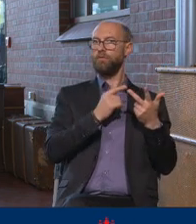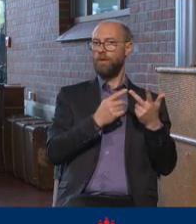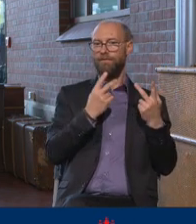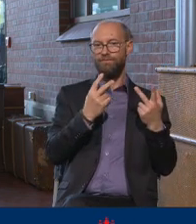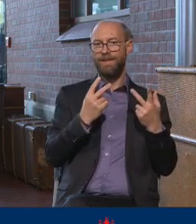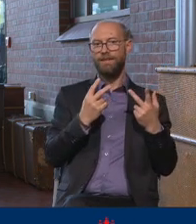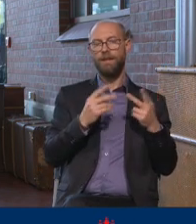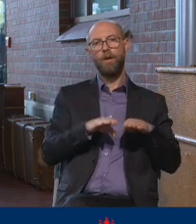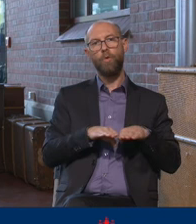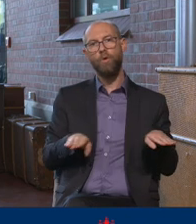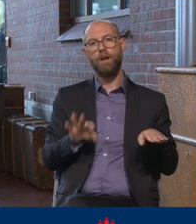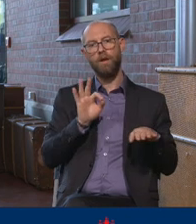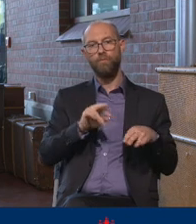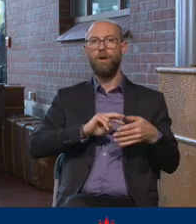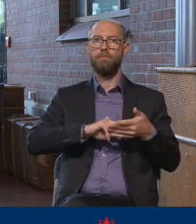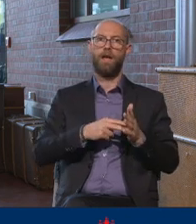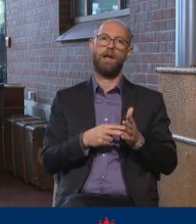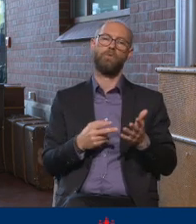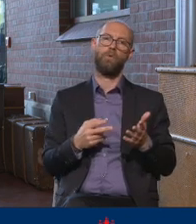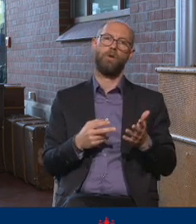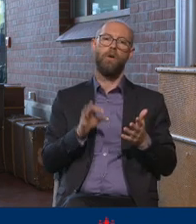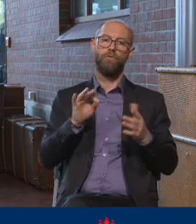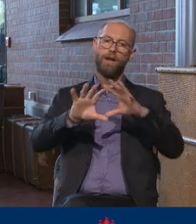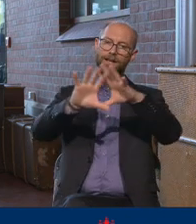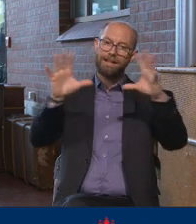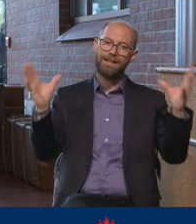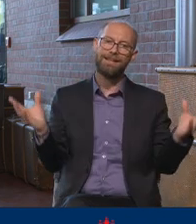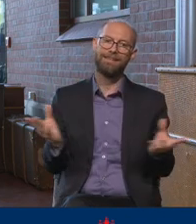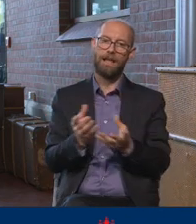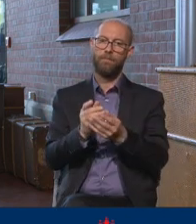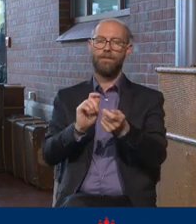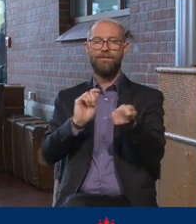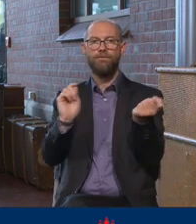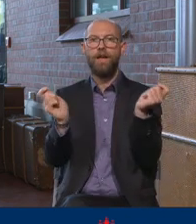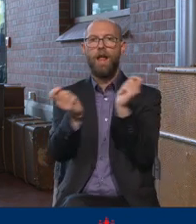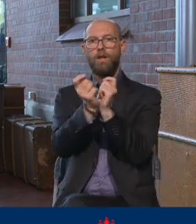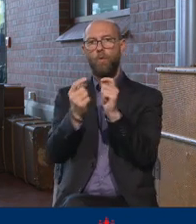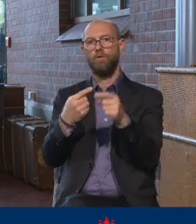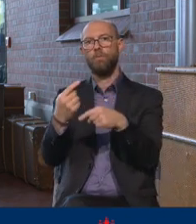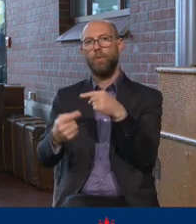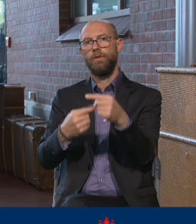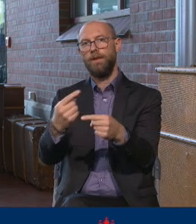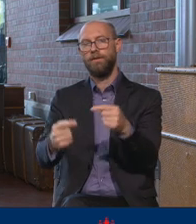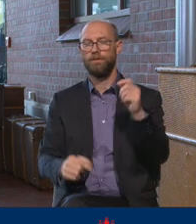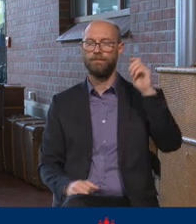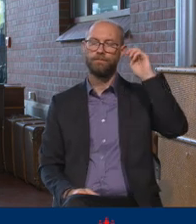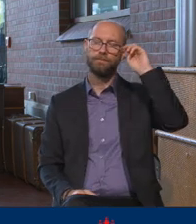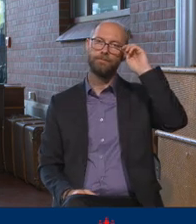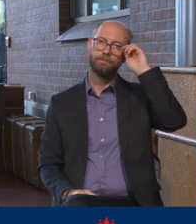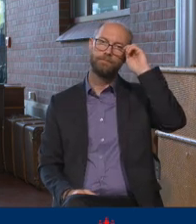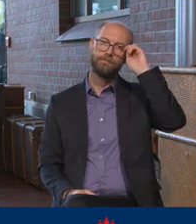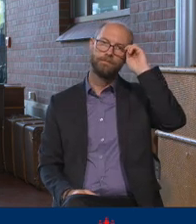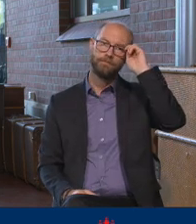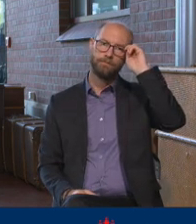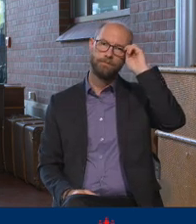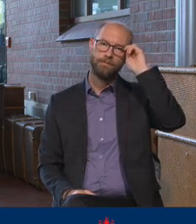wichtiger hintergrund dieses gesamten transformationsprozesses und natürlich sind es auch die